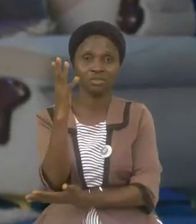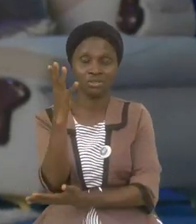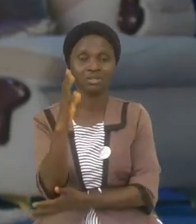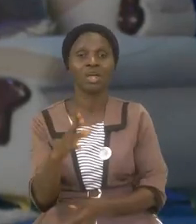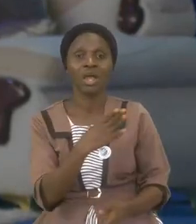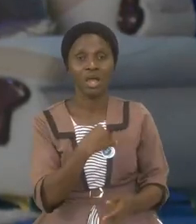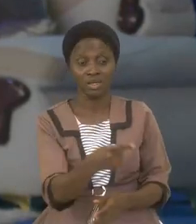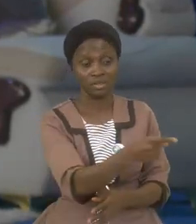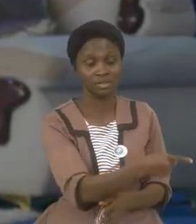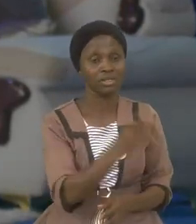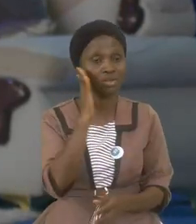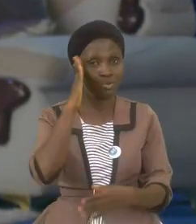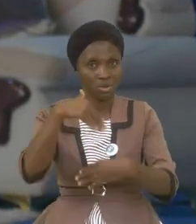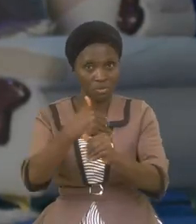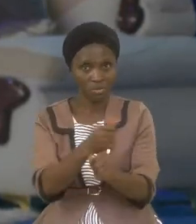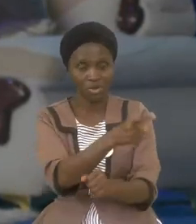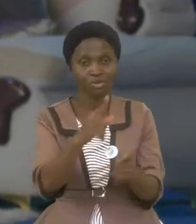les bêtes des champs.